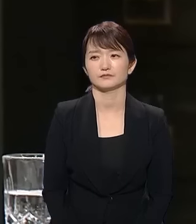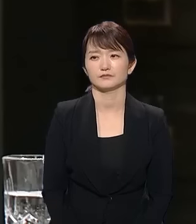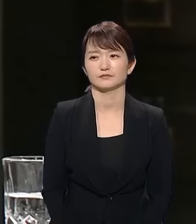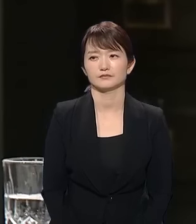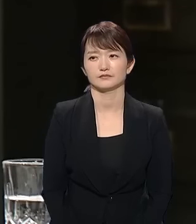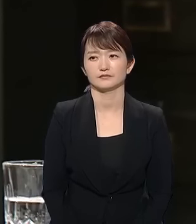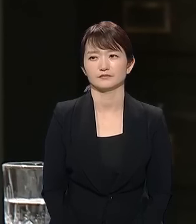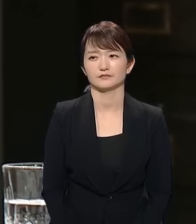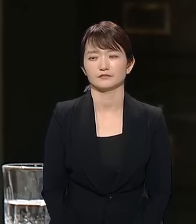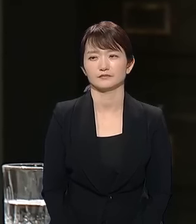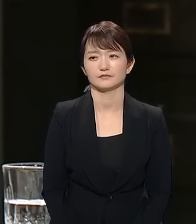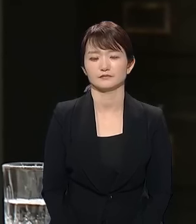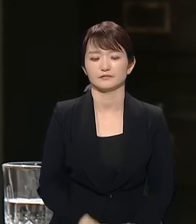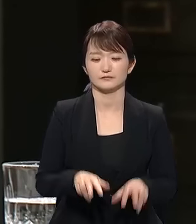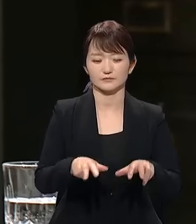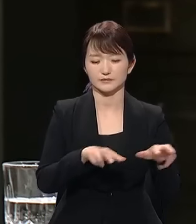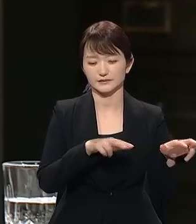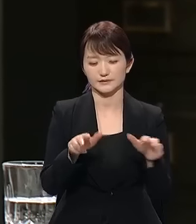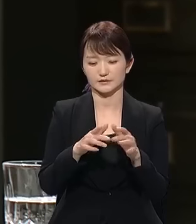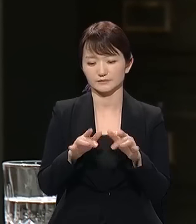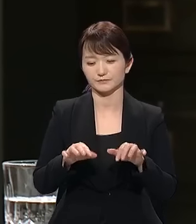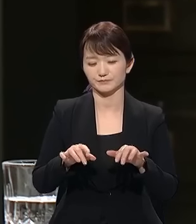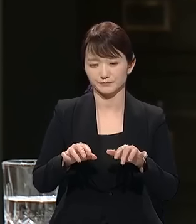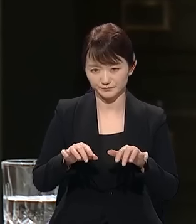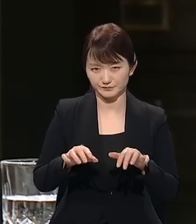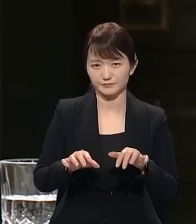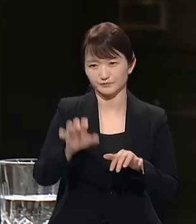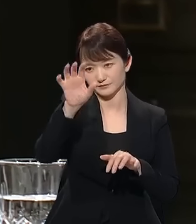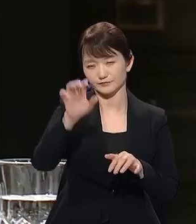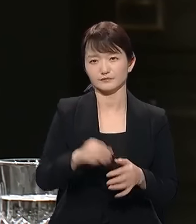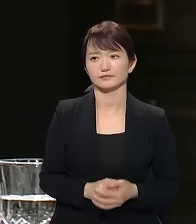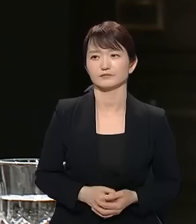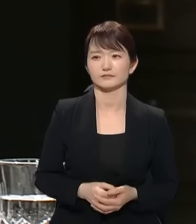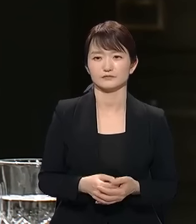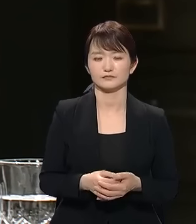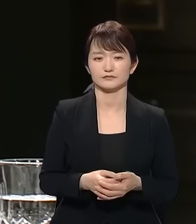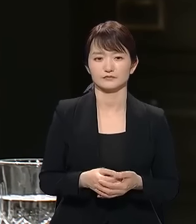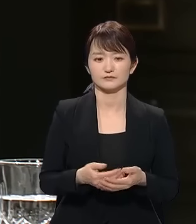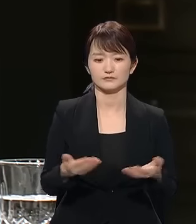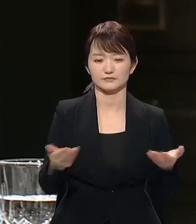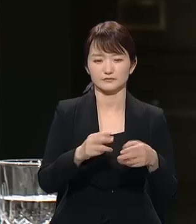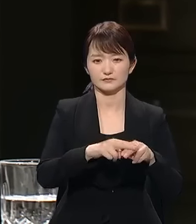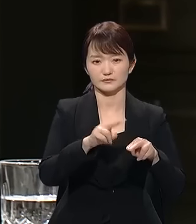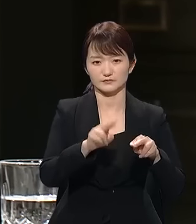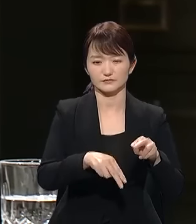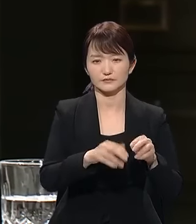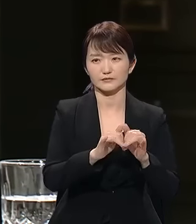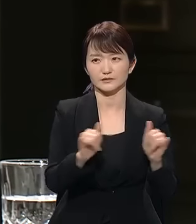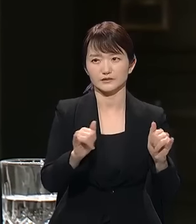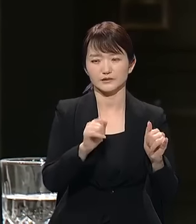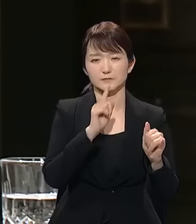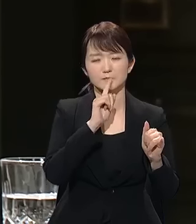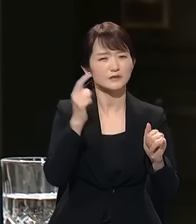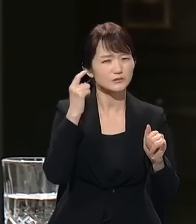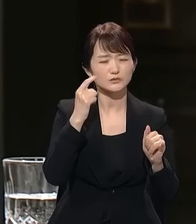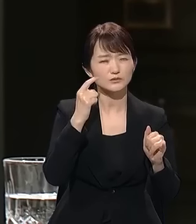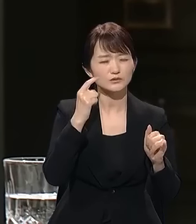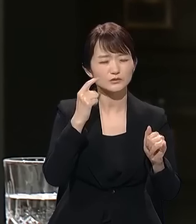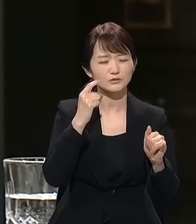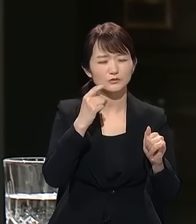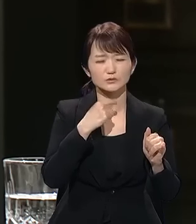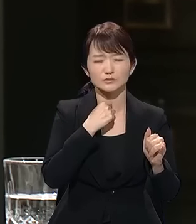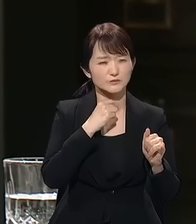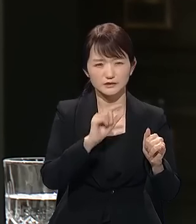실시간 채팅창을 보니까 이 퇴직자들의 일방적인 주장만 듣고 싶지 않다라고 말씀하셨어요. 저희도